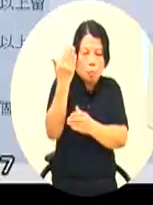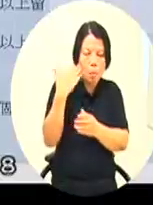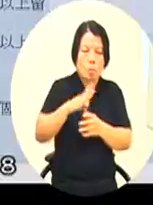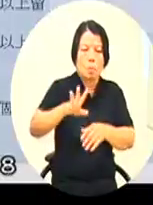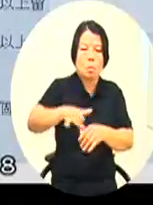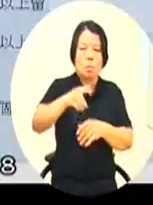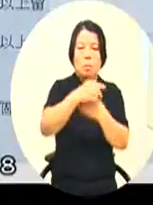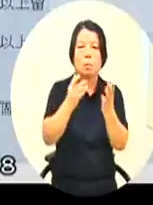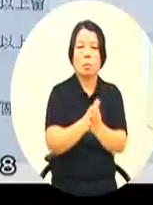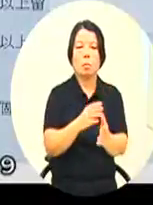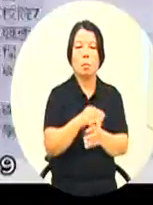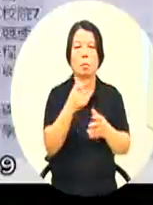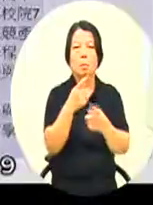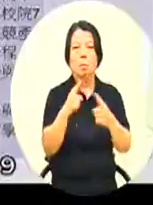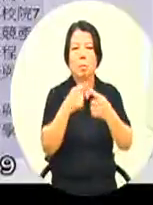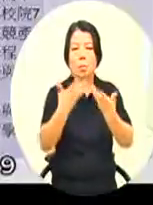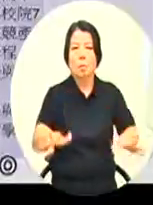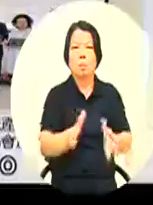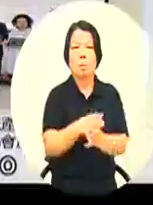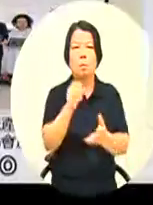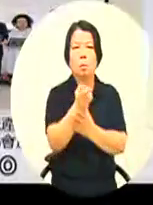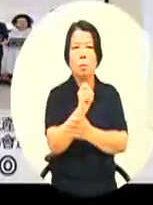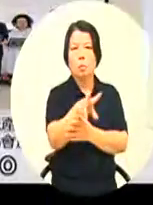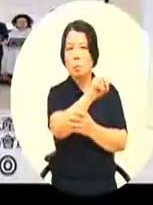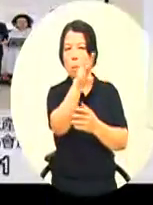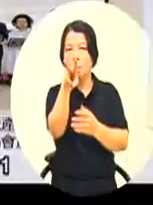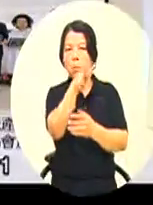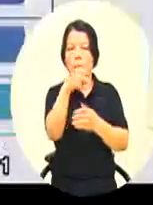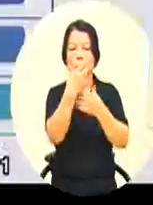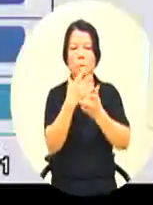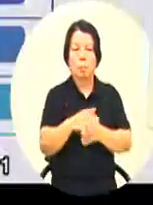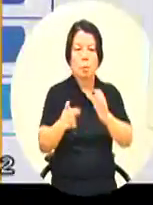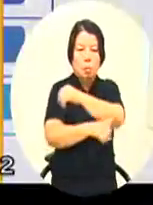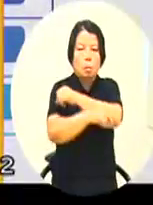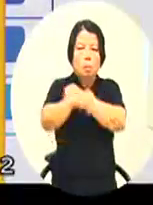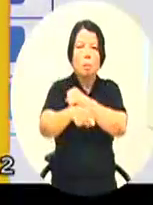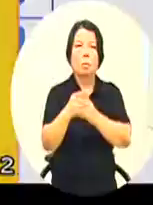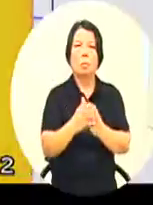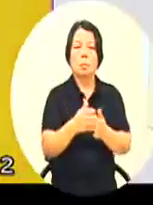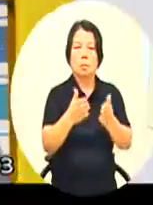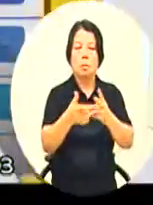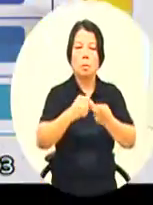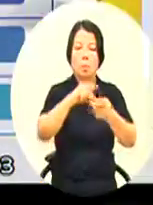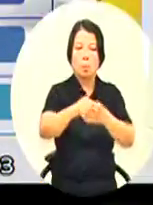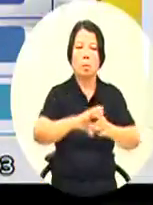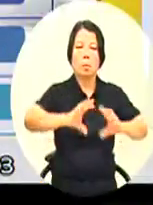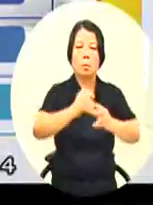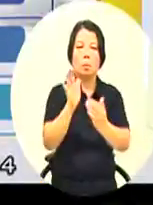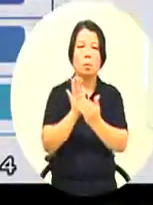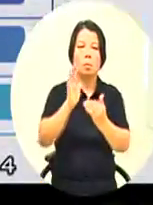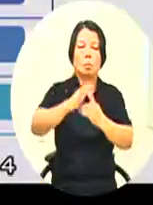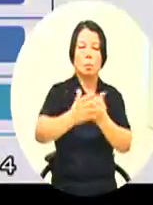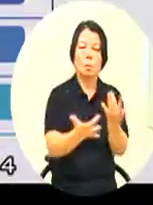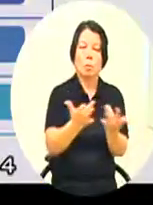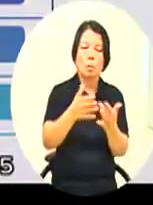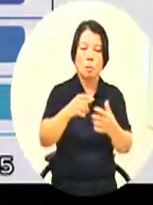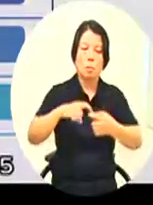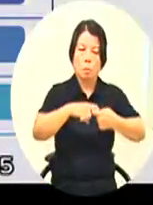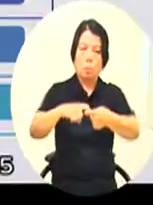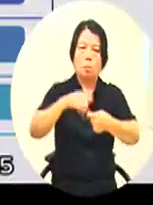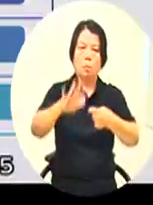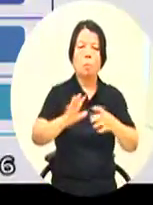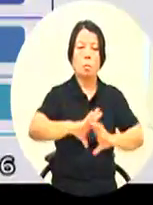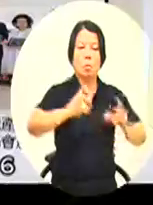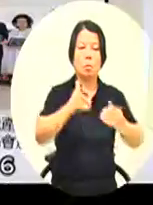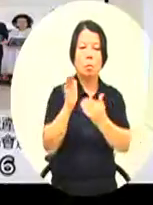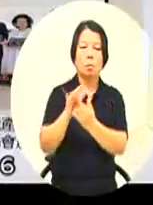常多。所以各位可以参考这些资料。那最后呢，我们要说到，我们也跟了国防产业做了一个接轨哦，就是国防